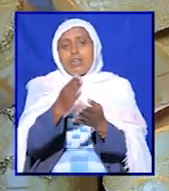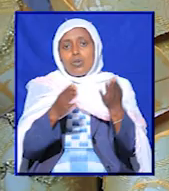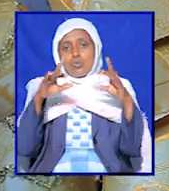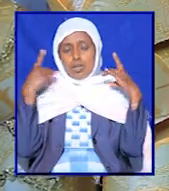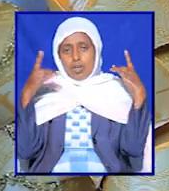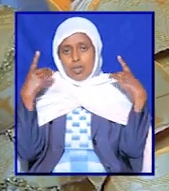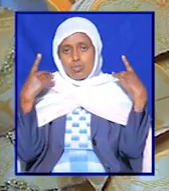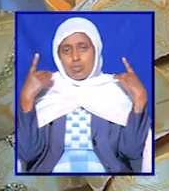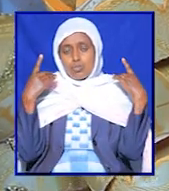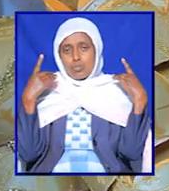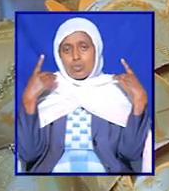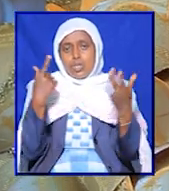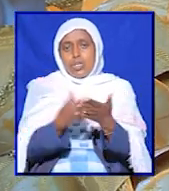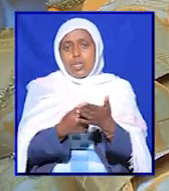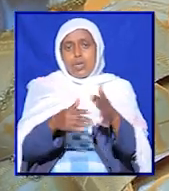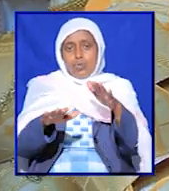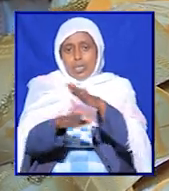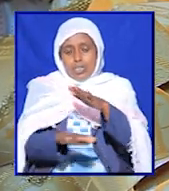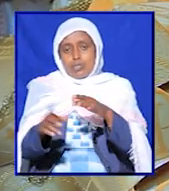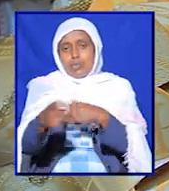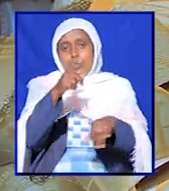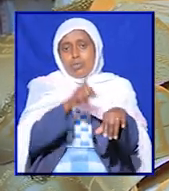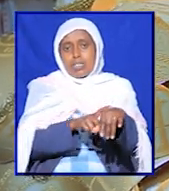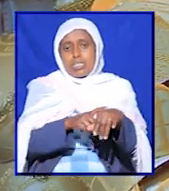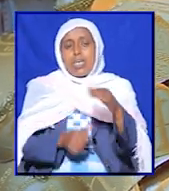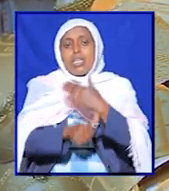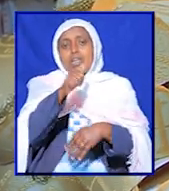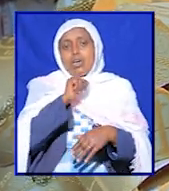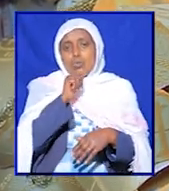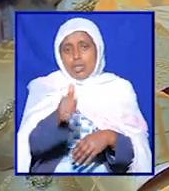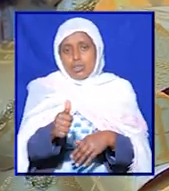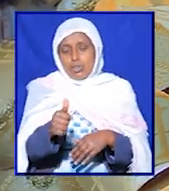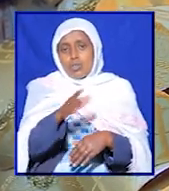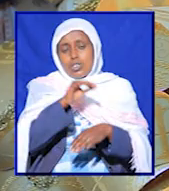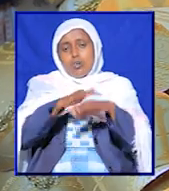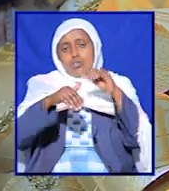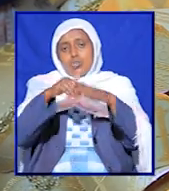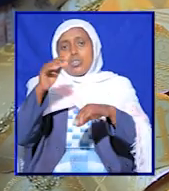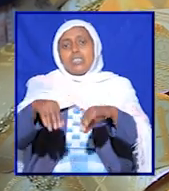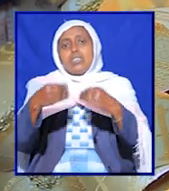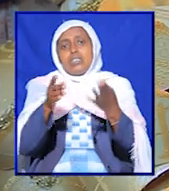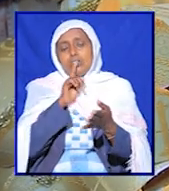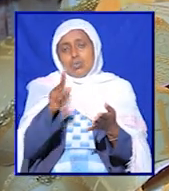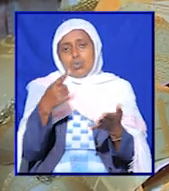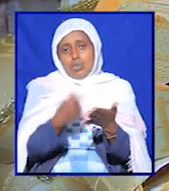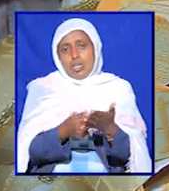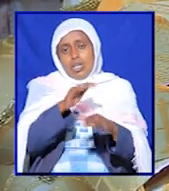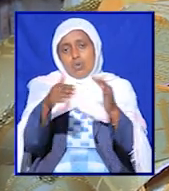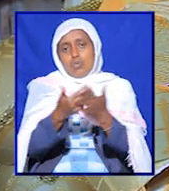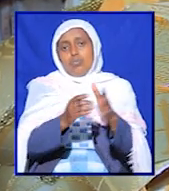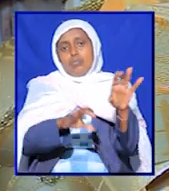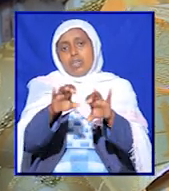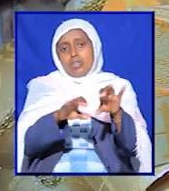አገልጋዮቹ ካህናቶቹ ይሄ ወደታች በሚሆን ጊዜ እንዳይጎዳቸው እና ምቾት እንዲሰጣቸው ነው ይሄን